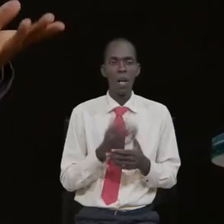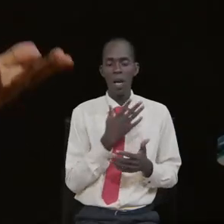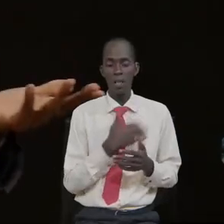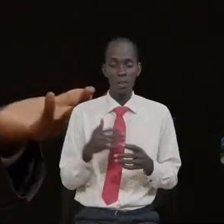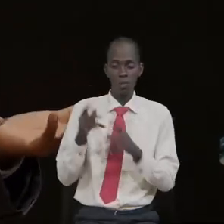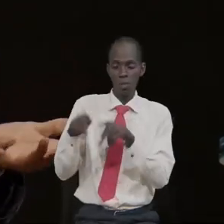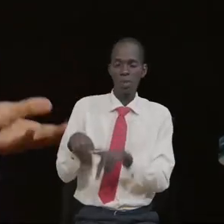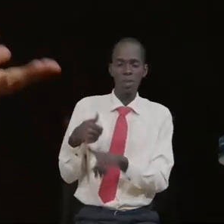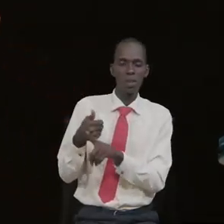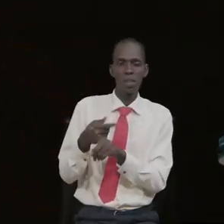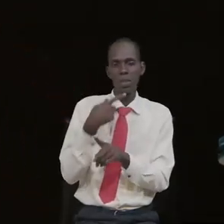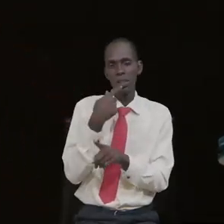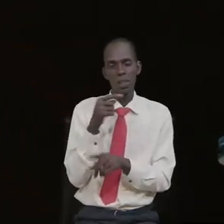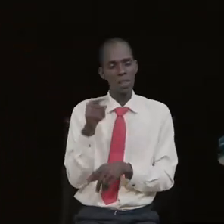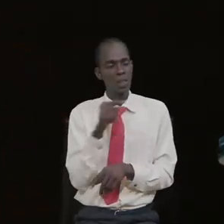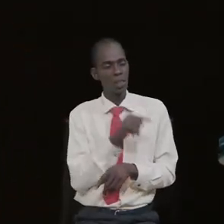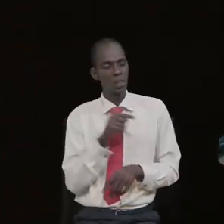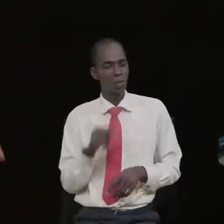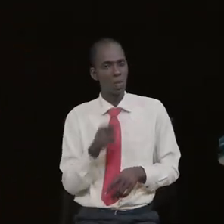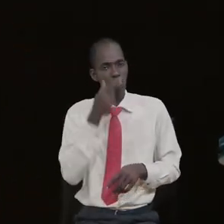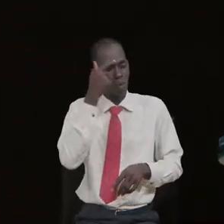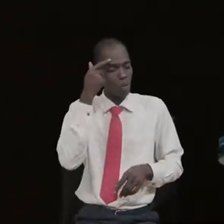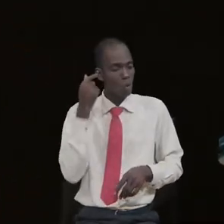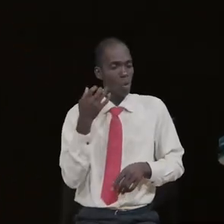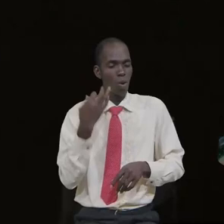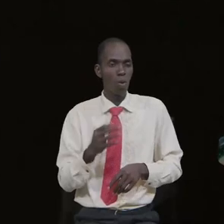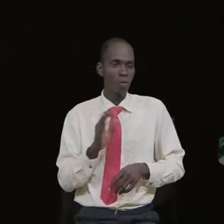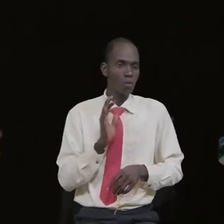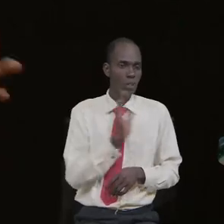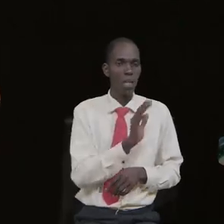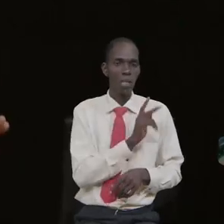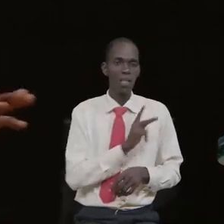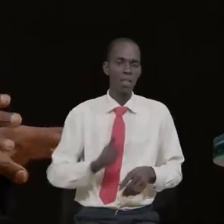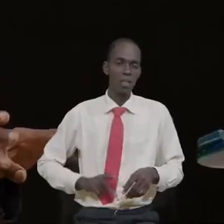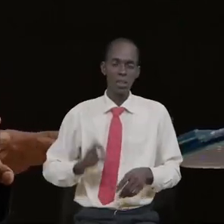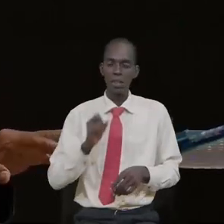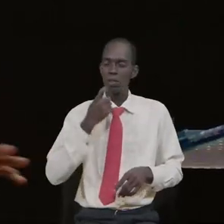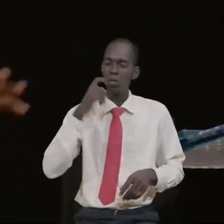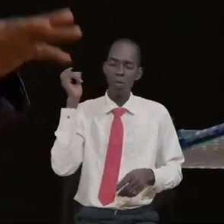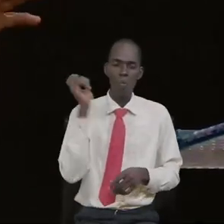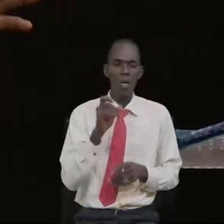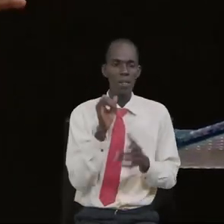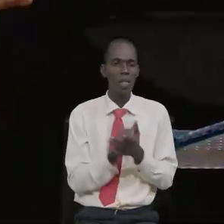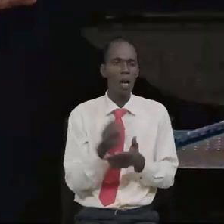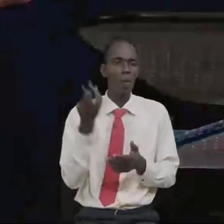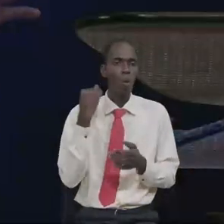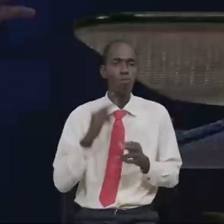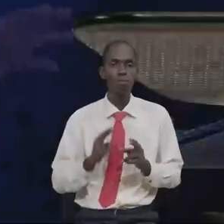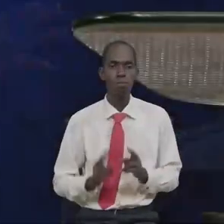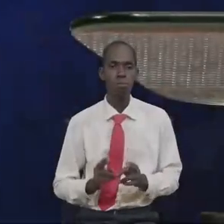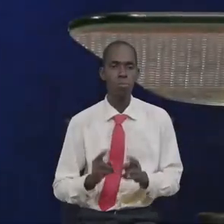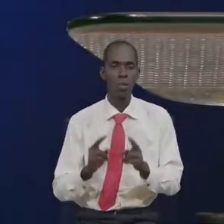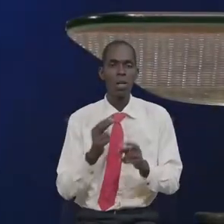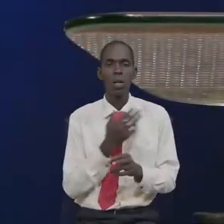comme l'ordre du roi était sévère et que la